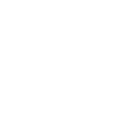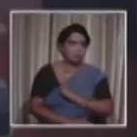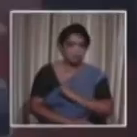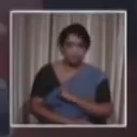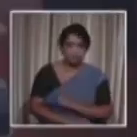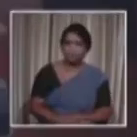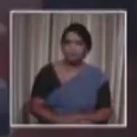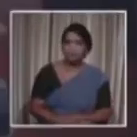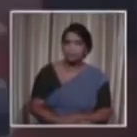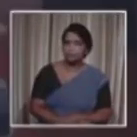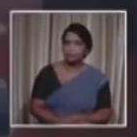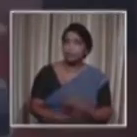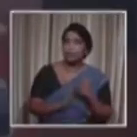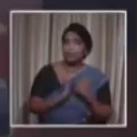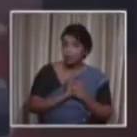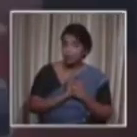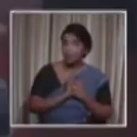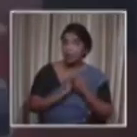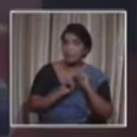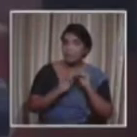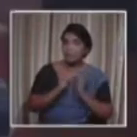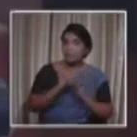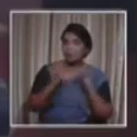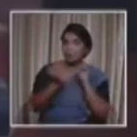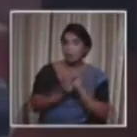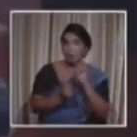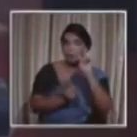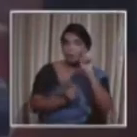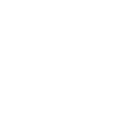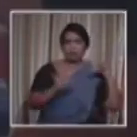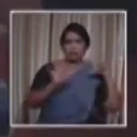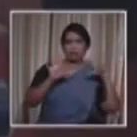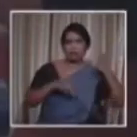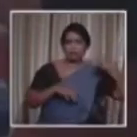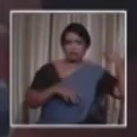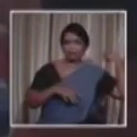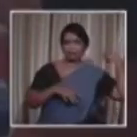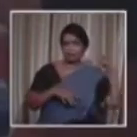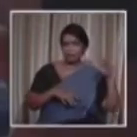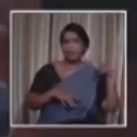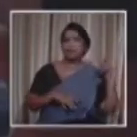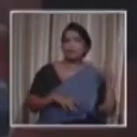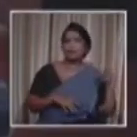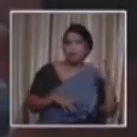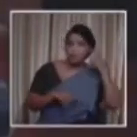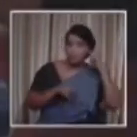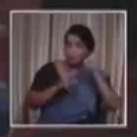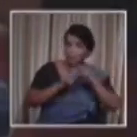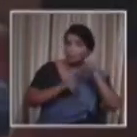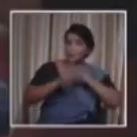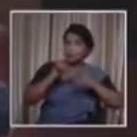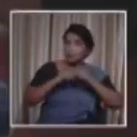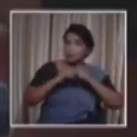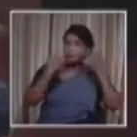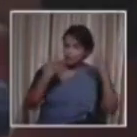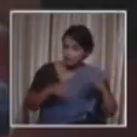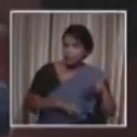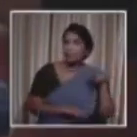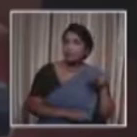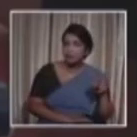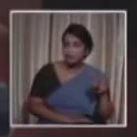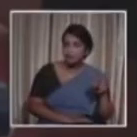Kemathi, Garu Agramati Tuma api hambuna 21 wini sansodhane gana saakatcha karana. Etanedi e saakatchawa iwarunaata passe Garu